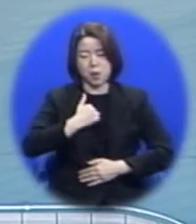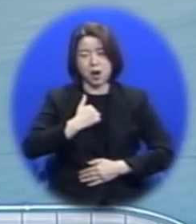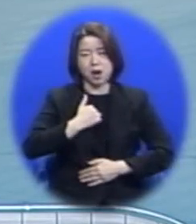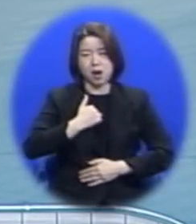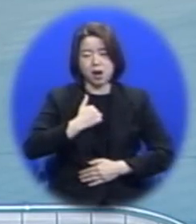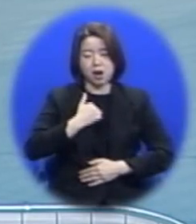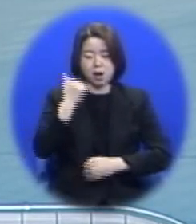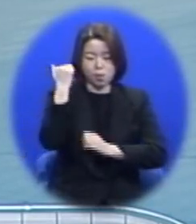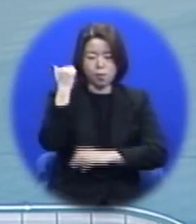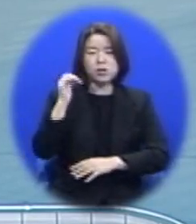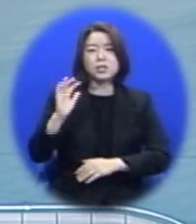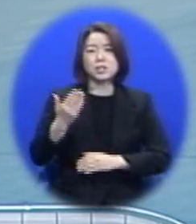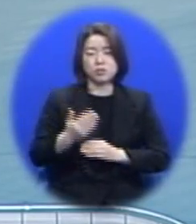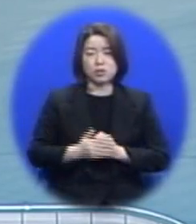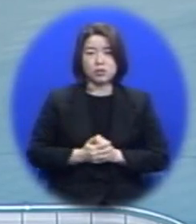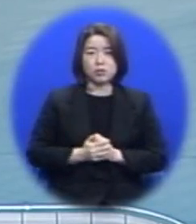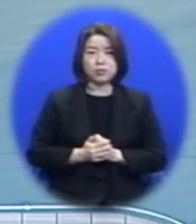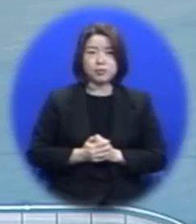합니다.